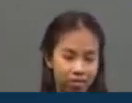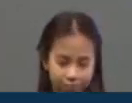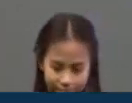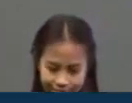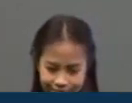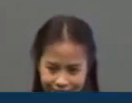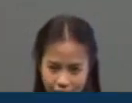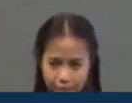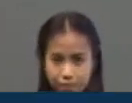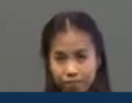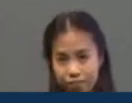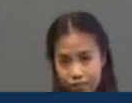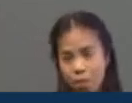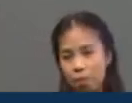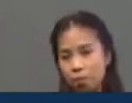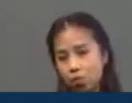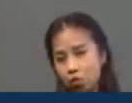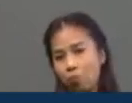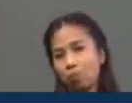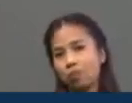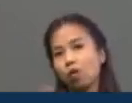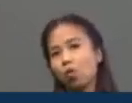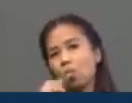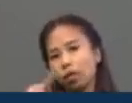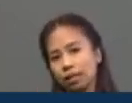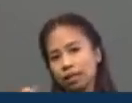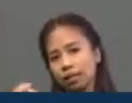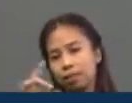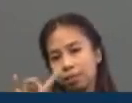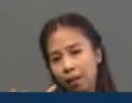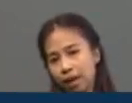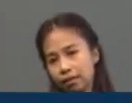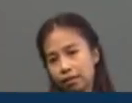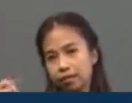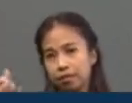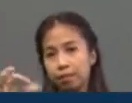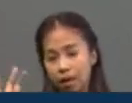ตุการณ์ที่จะส่งผลกระทบต่อการประชุมธิดารัตน์วงศ์พจนีรายงาน